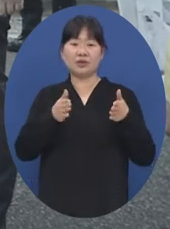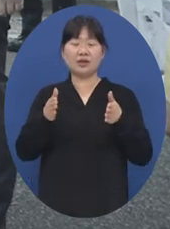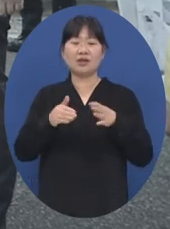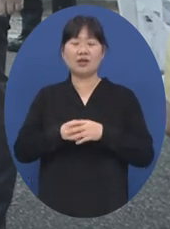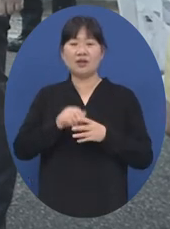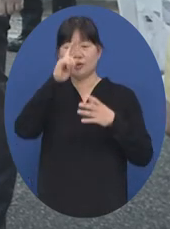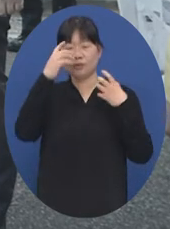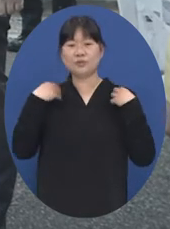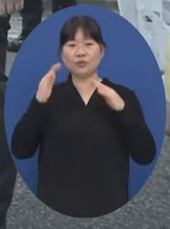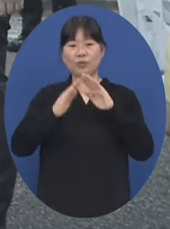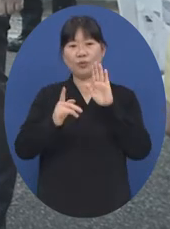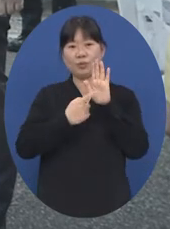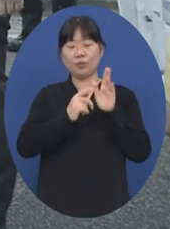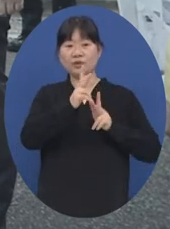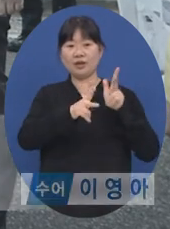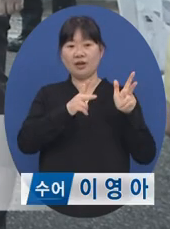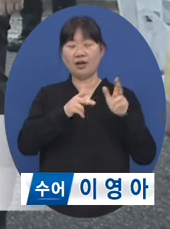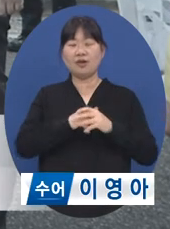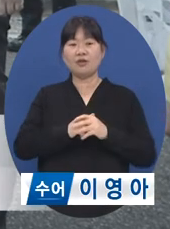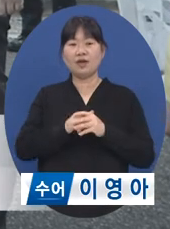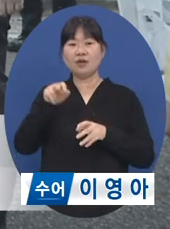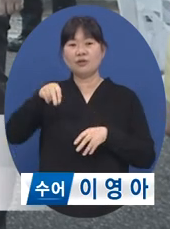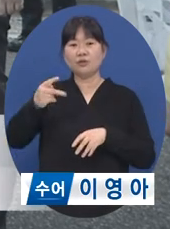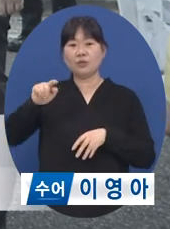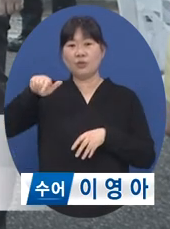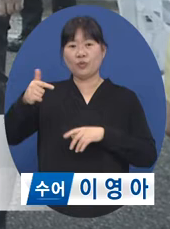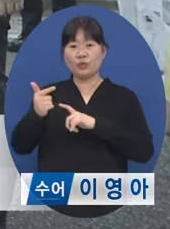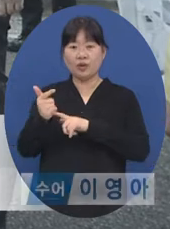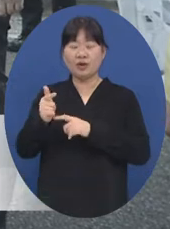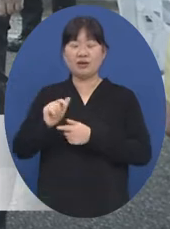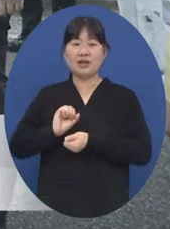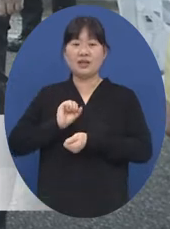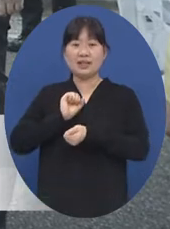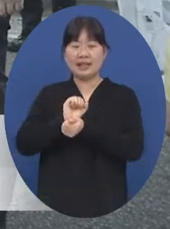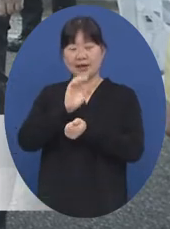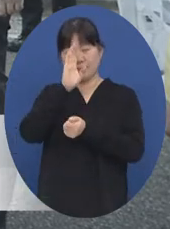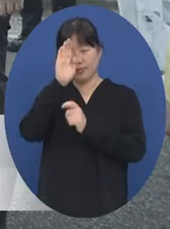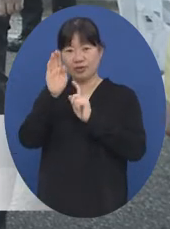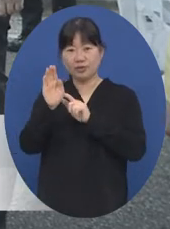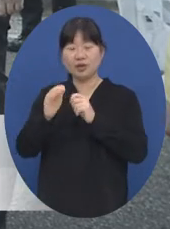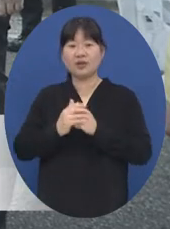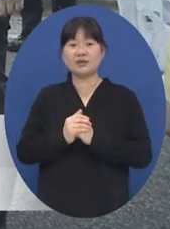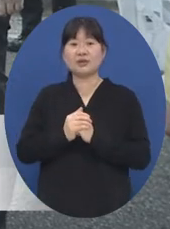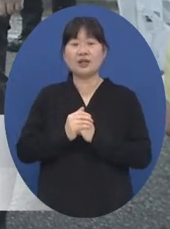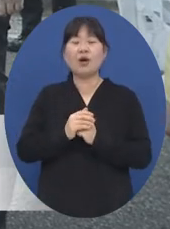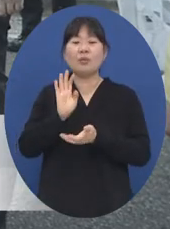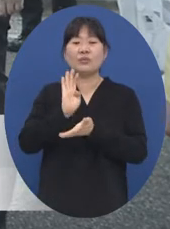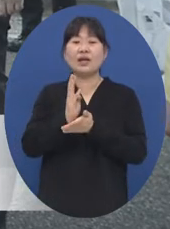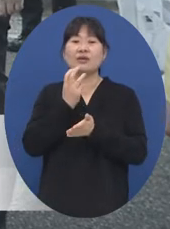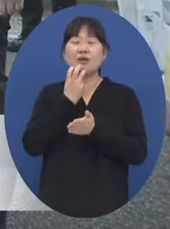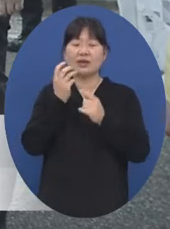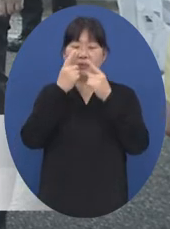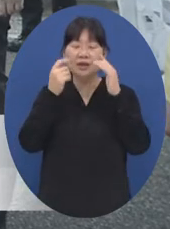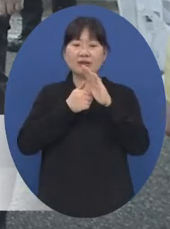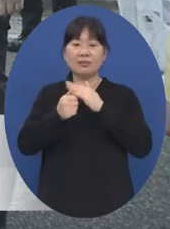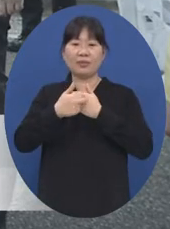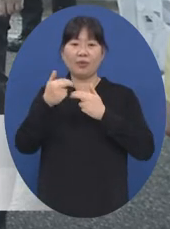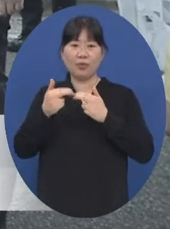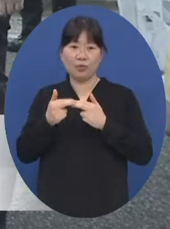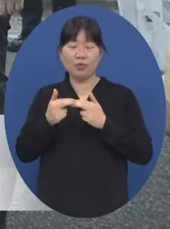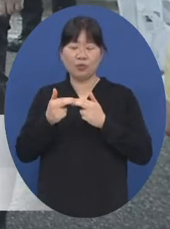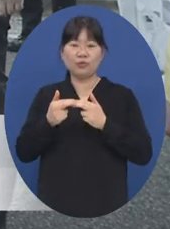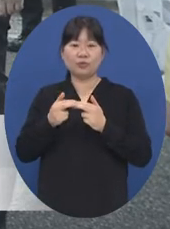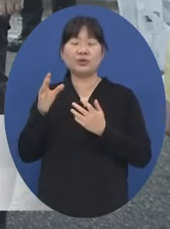경기도가 정부 공모사업인 수도권 감염병 전문병원에 분당 서울대병원을 경기도 대표 후보로 선정했습니다.